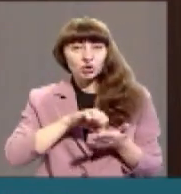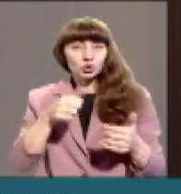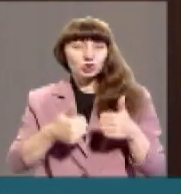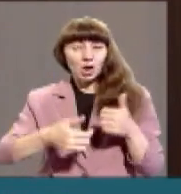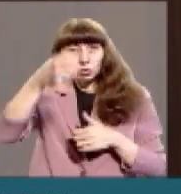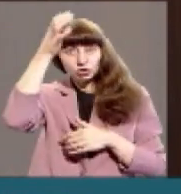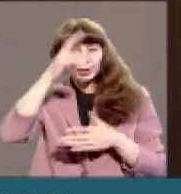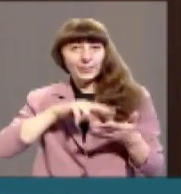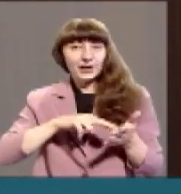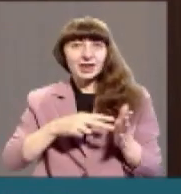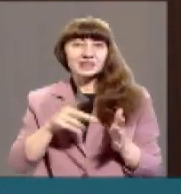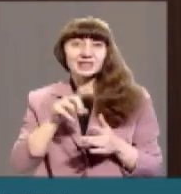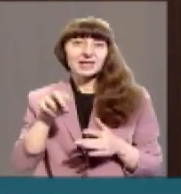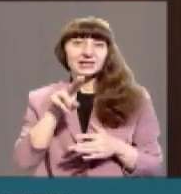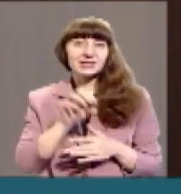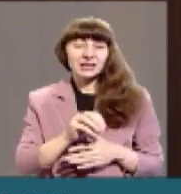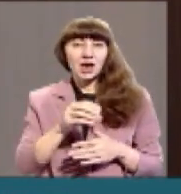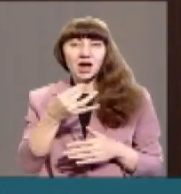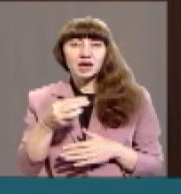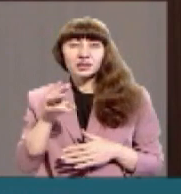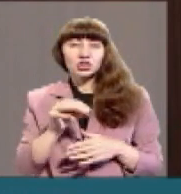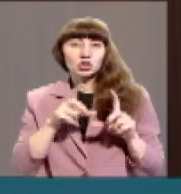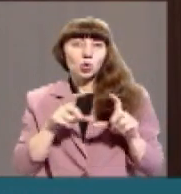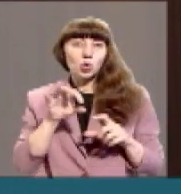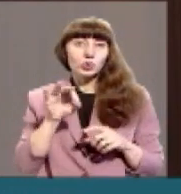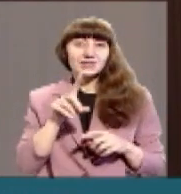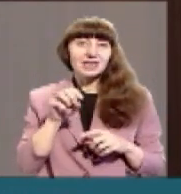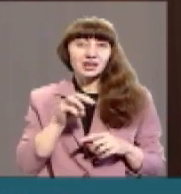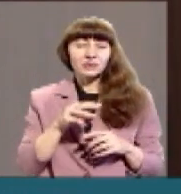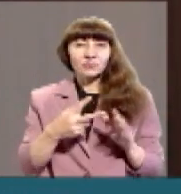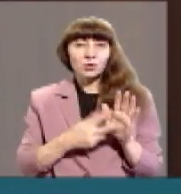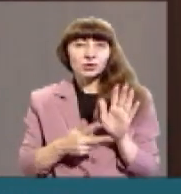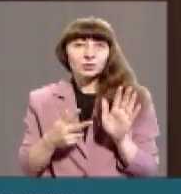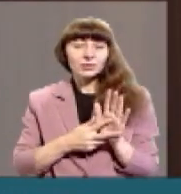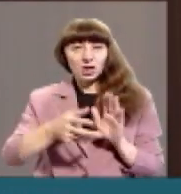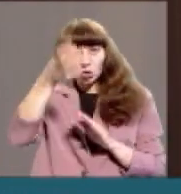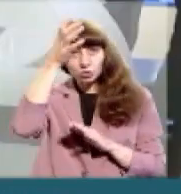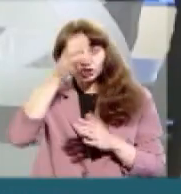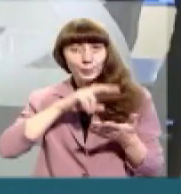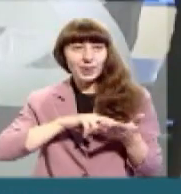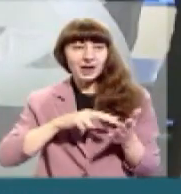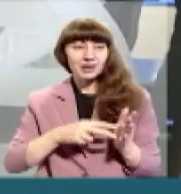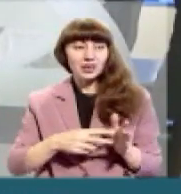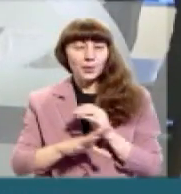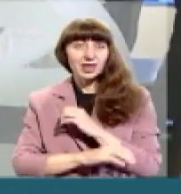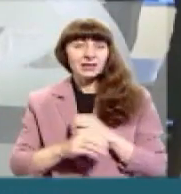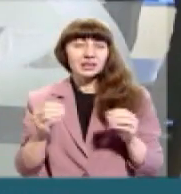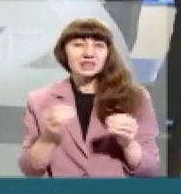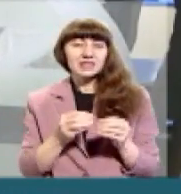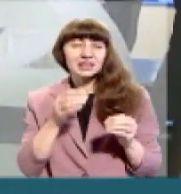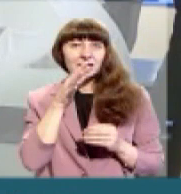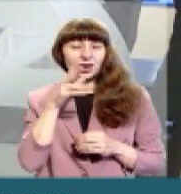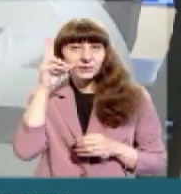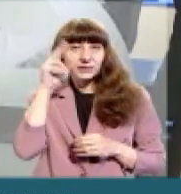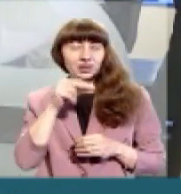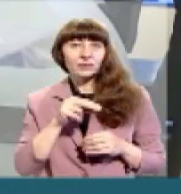конкурсе научных проектов ЗРДН IT-школа УЗАД заявила 88 научных проектов. За последние десятилетия